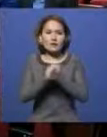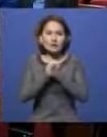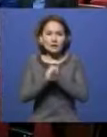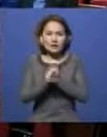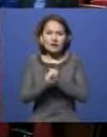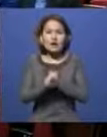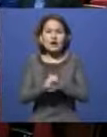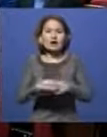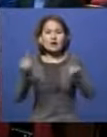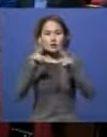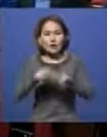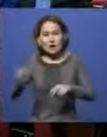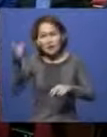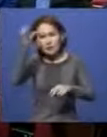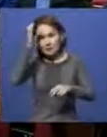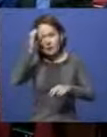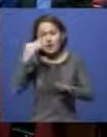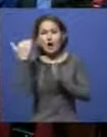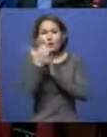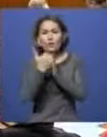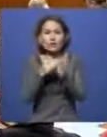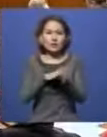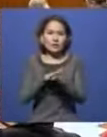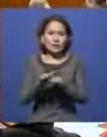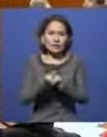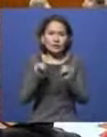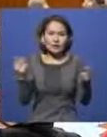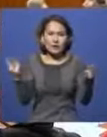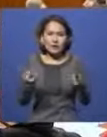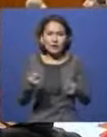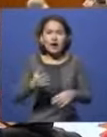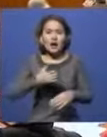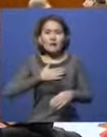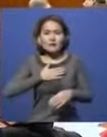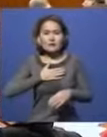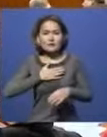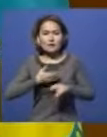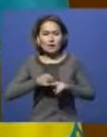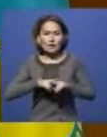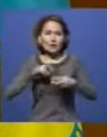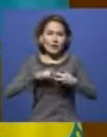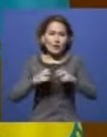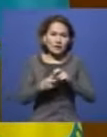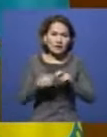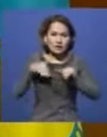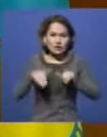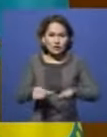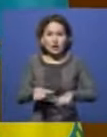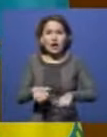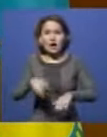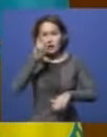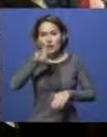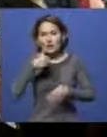қатынастар саласындағы зерттеулерді ғылыми әдістемелік тұрғыдан жетілдіру және кадрлармен қамтамасыз ету мәселелерін талқылау. Сонымен қатар